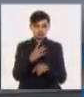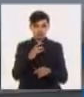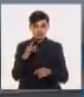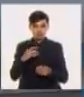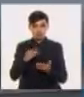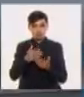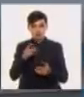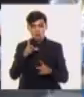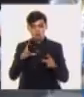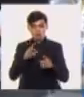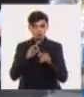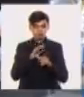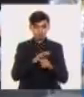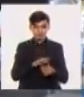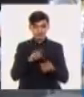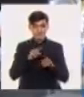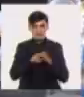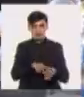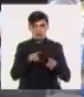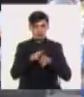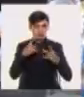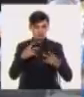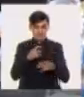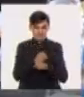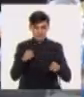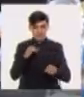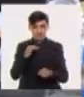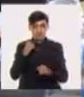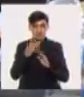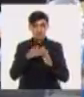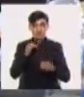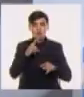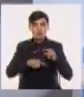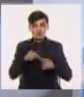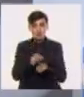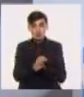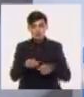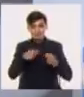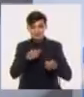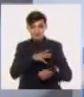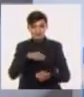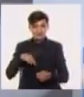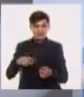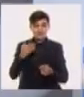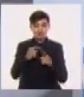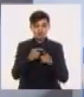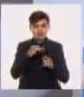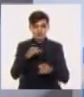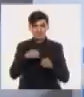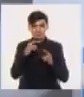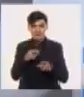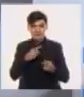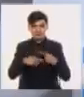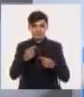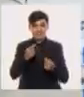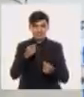заставить, сами же понимаете. По словам директора, родственникам выдаются документы. С ними нужно обращаться в местные исполнительные органы для возврата